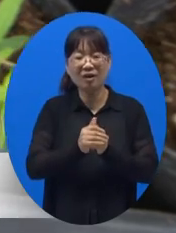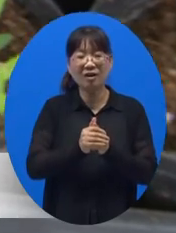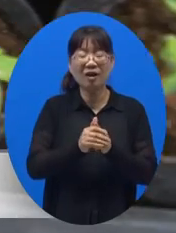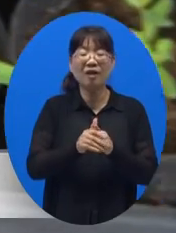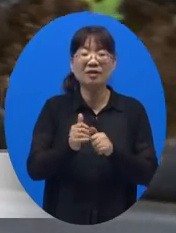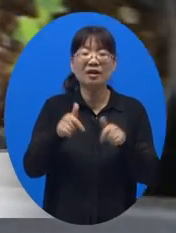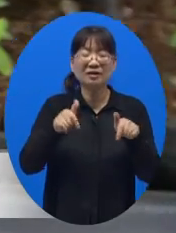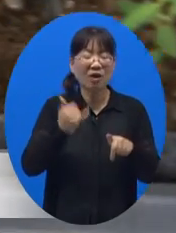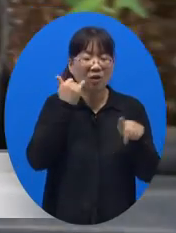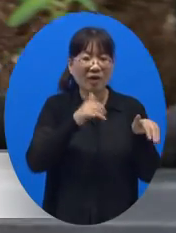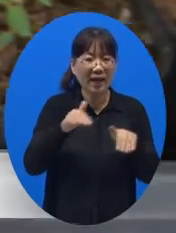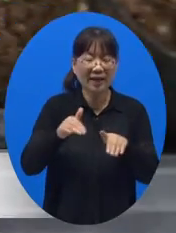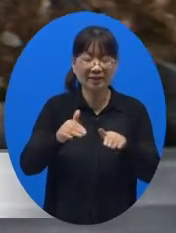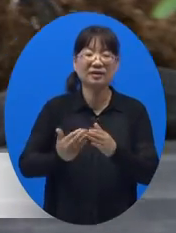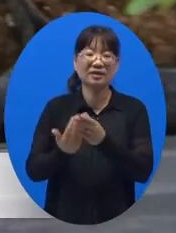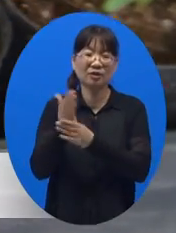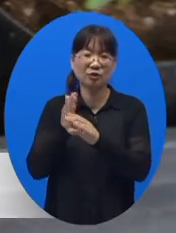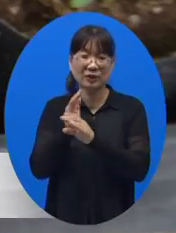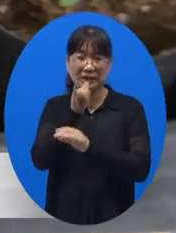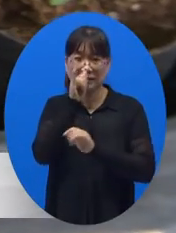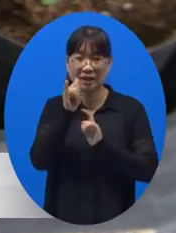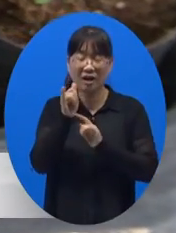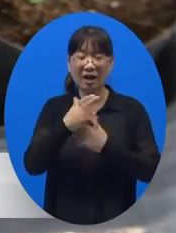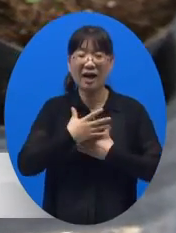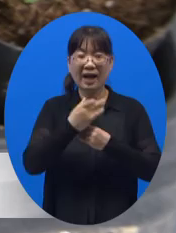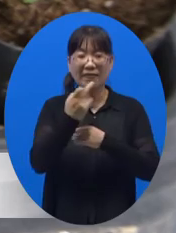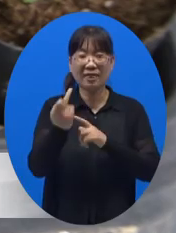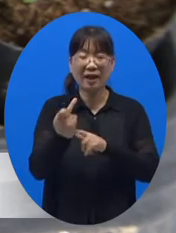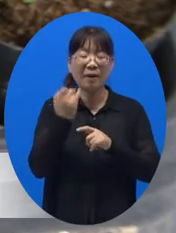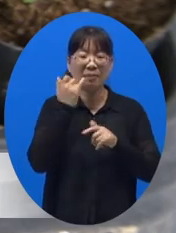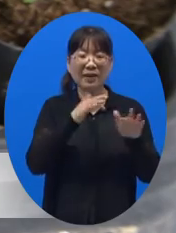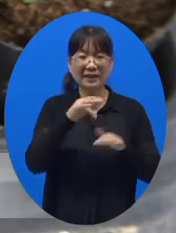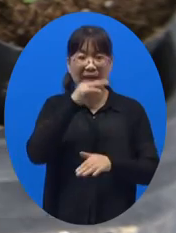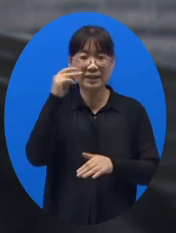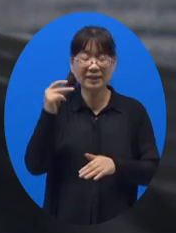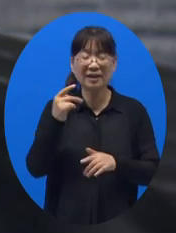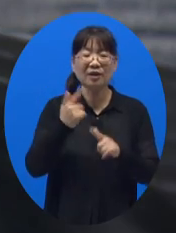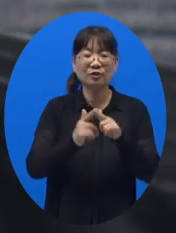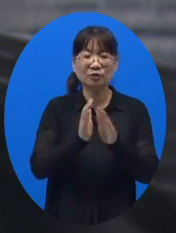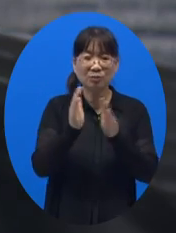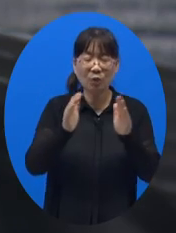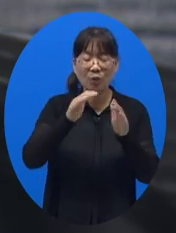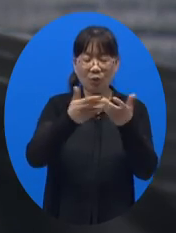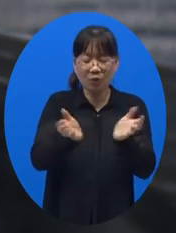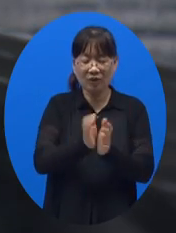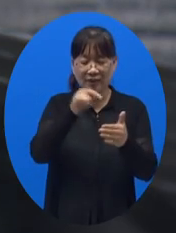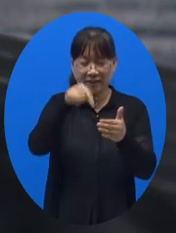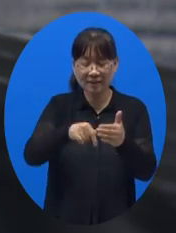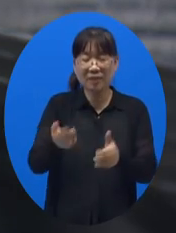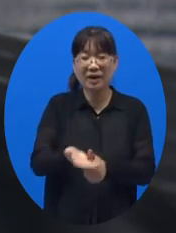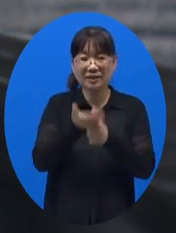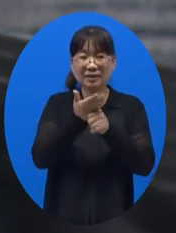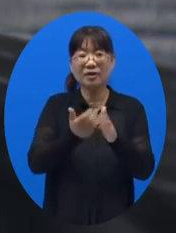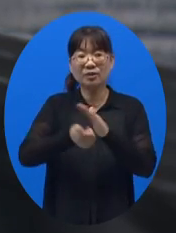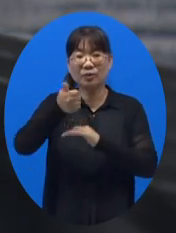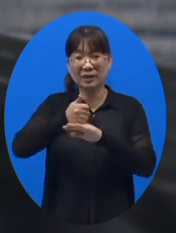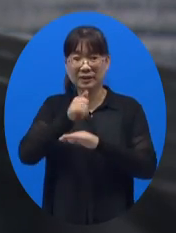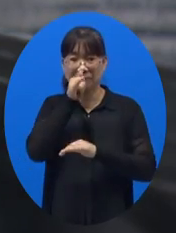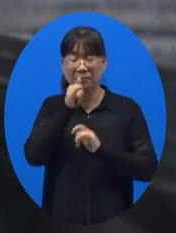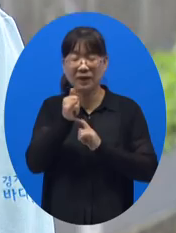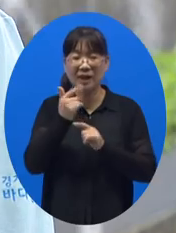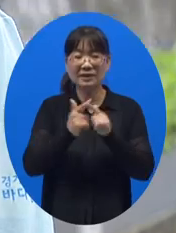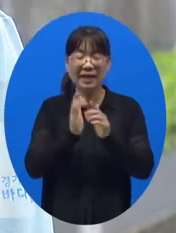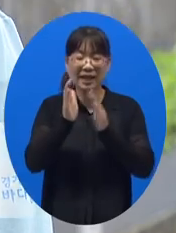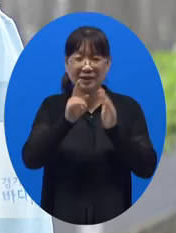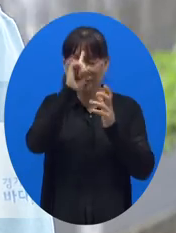국내에서는 주로 서해안에 서식 중이라는 점에 착안해 안산 성감도에 위치한 바다향기 수목원에서 재배하는 데 성공했습니다.